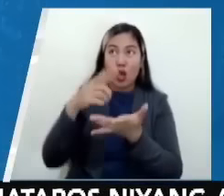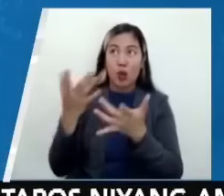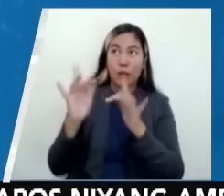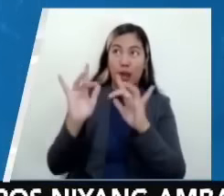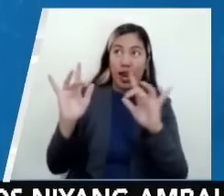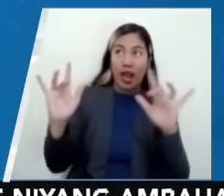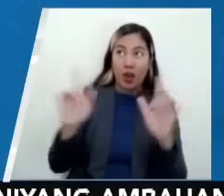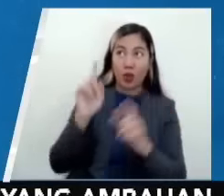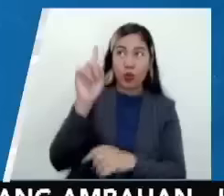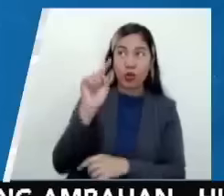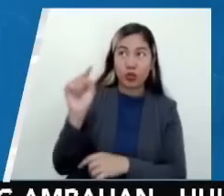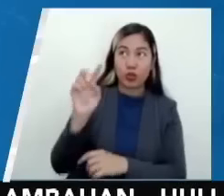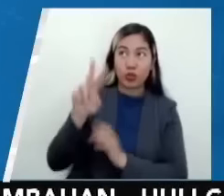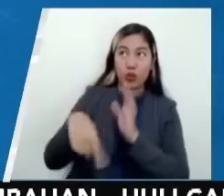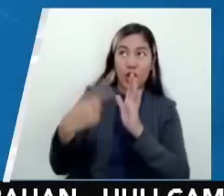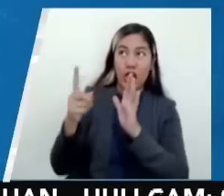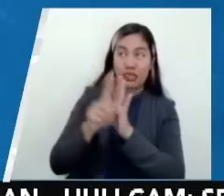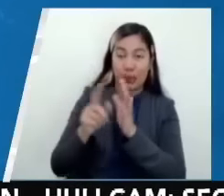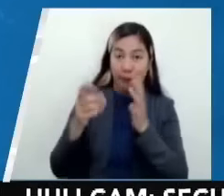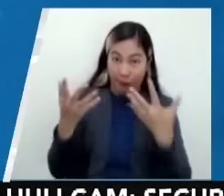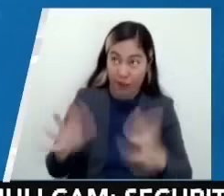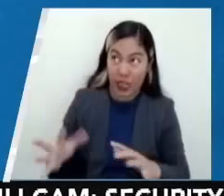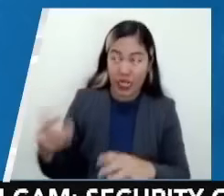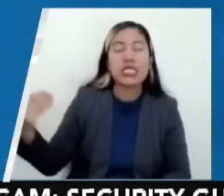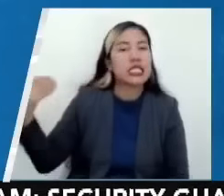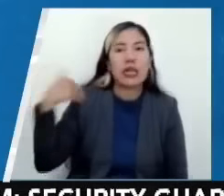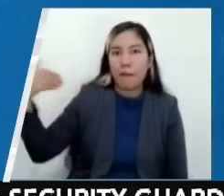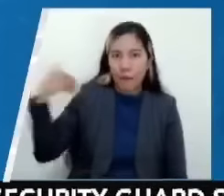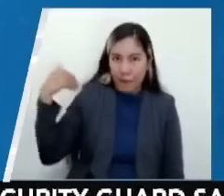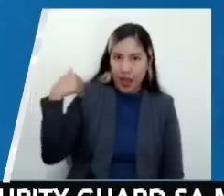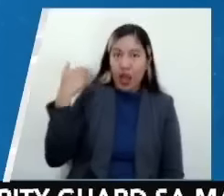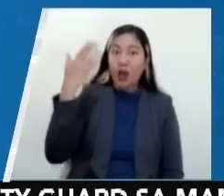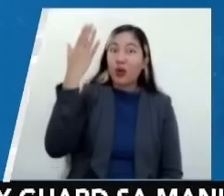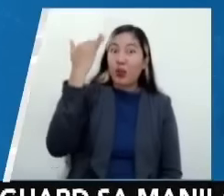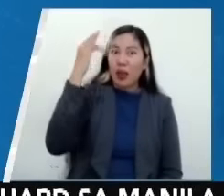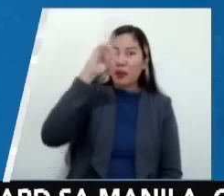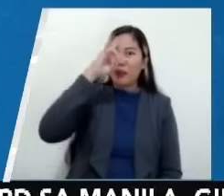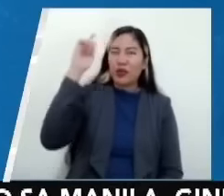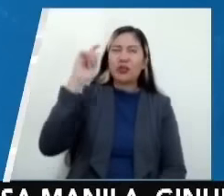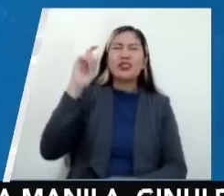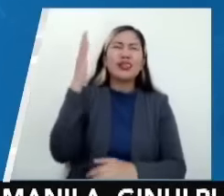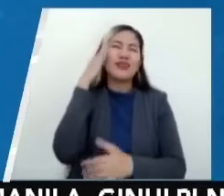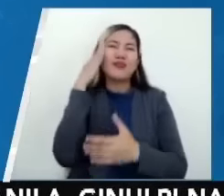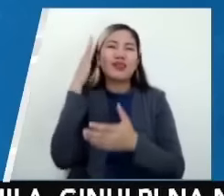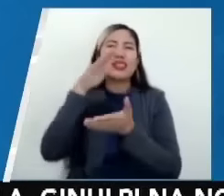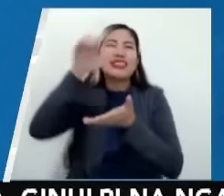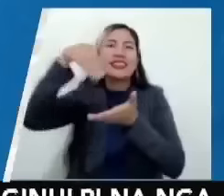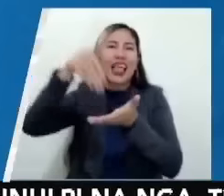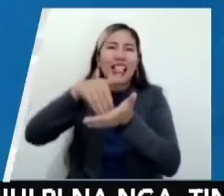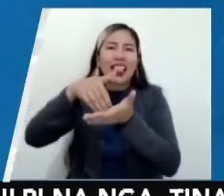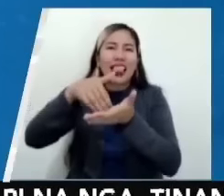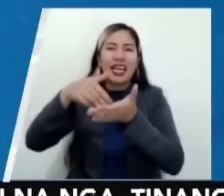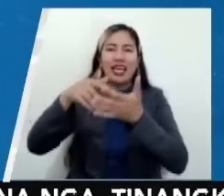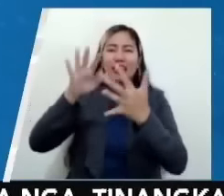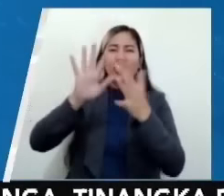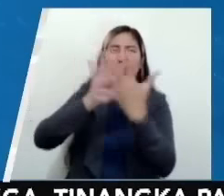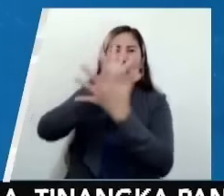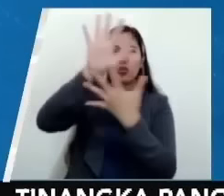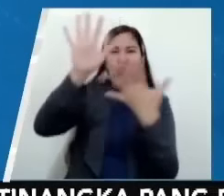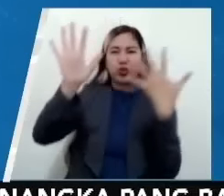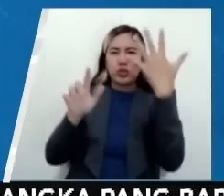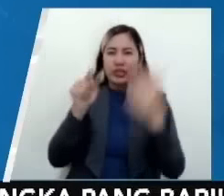panahon dahil kabilang sa eyewall pa po ang bagyo. Kaya maging alerto po at laging makinig sa